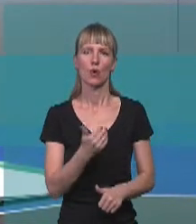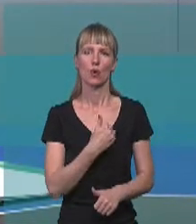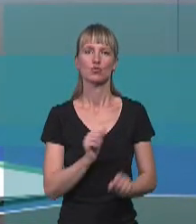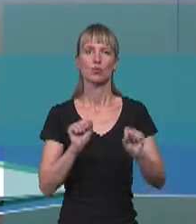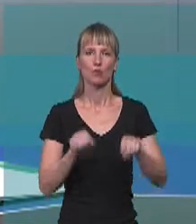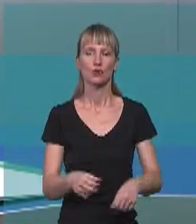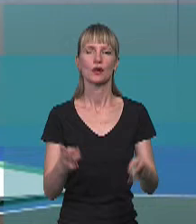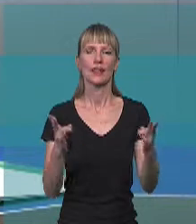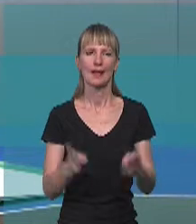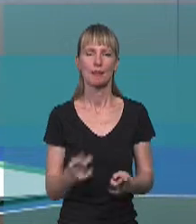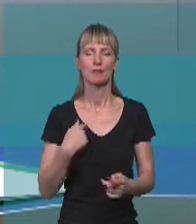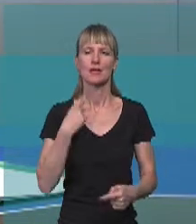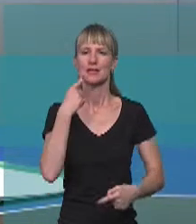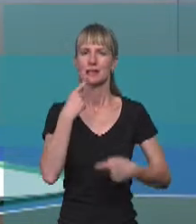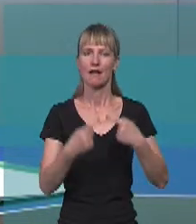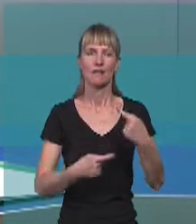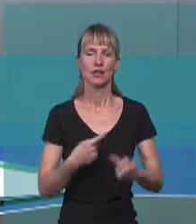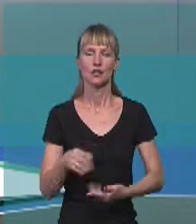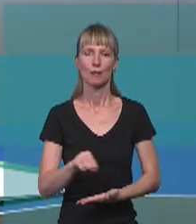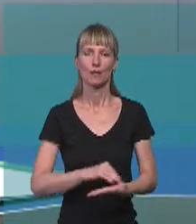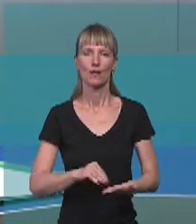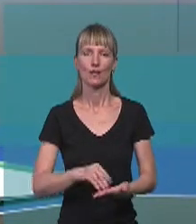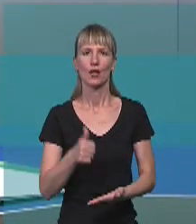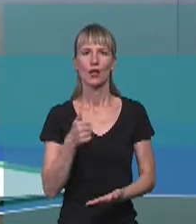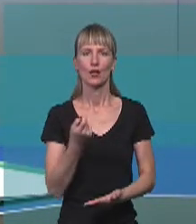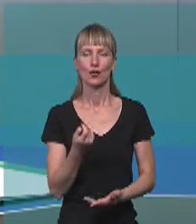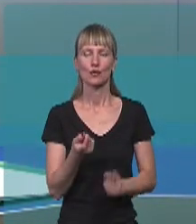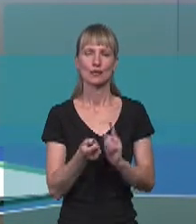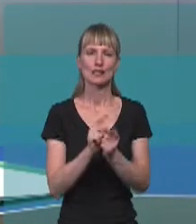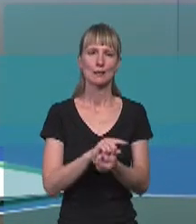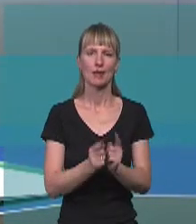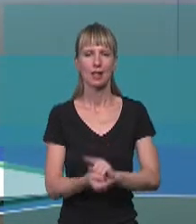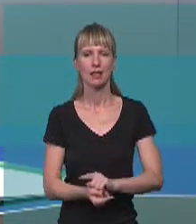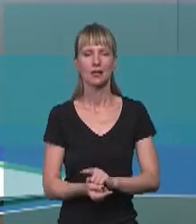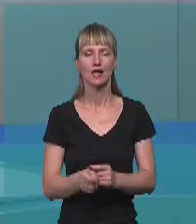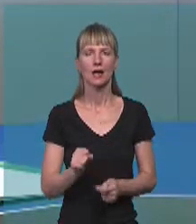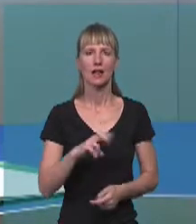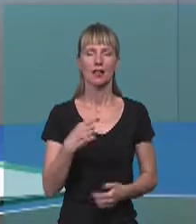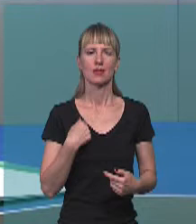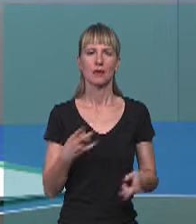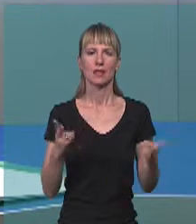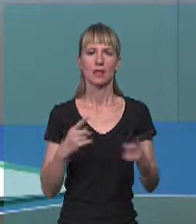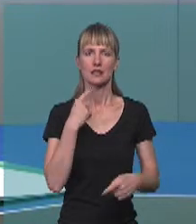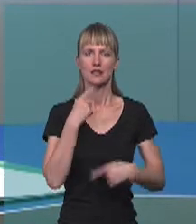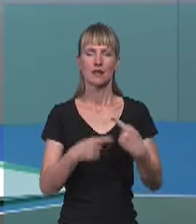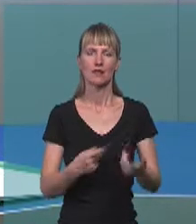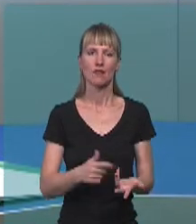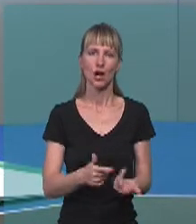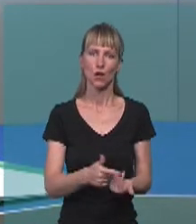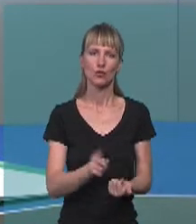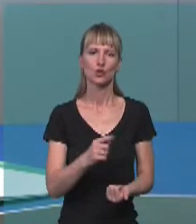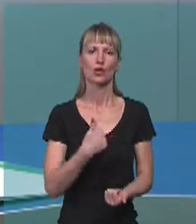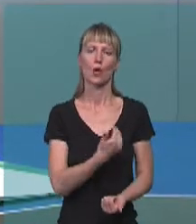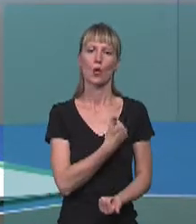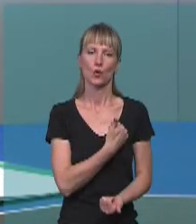треба». Ми завжди її повторюємо, вона трошки відозміняється, але ж нам треба завжди враховувати, що я